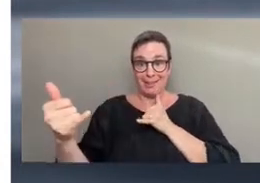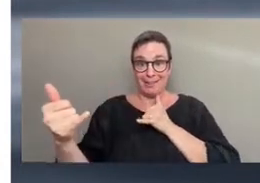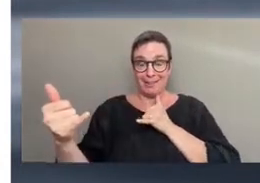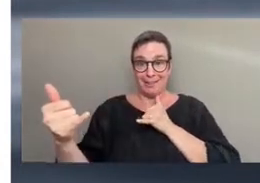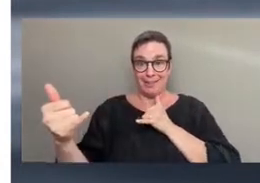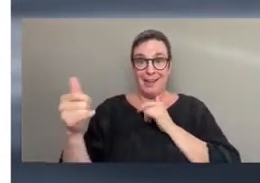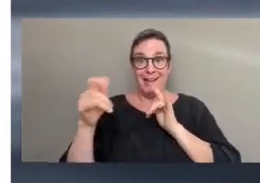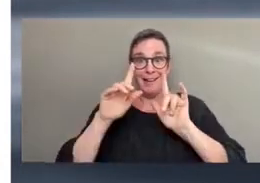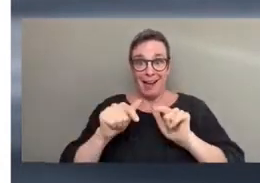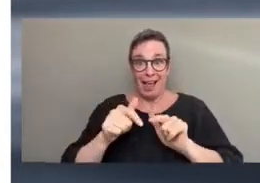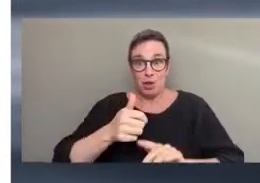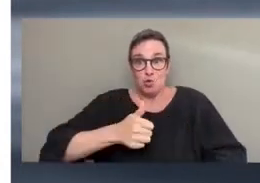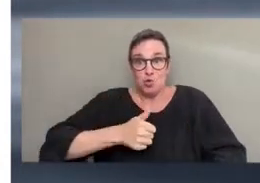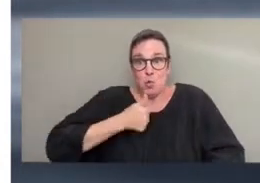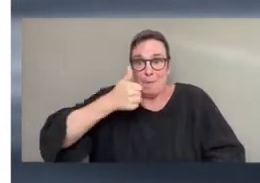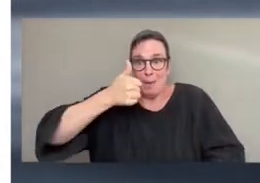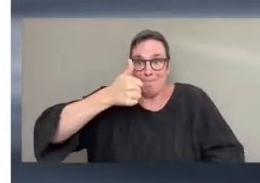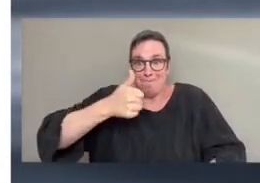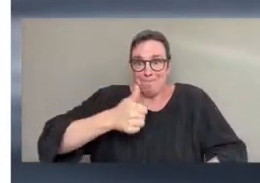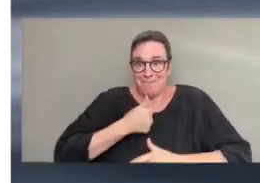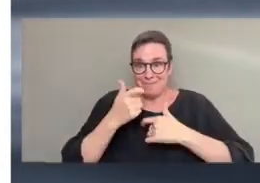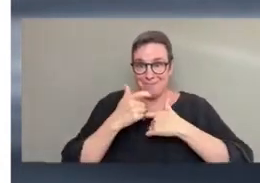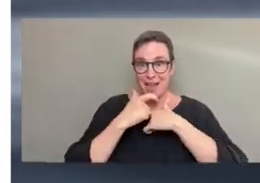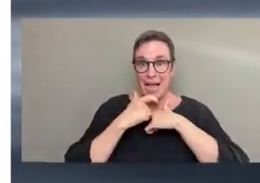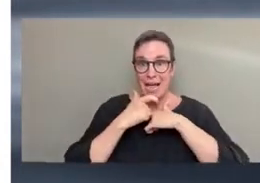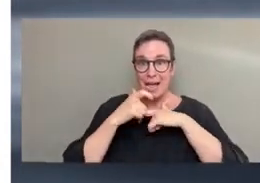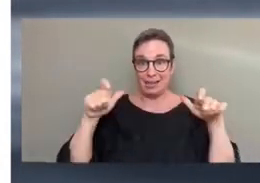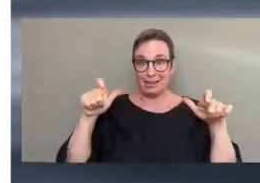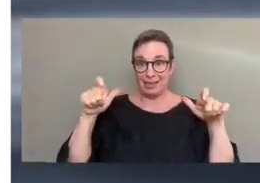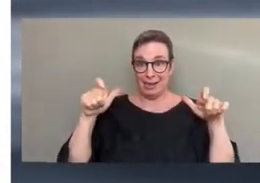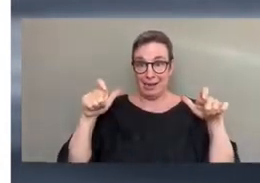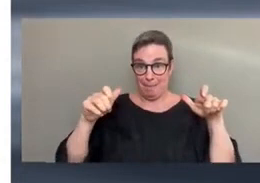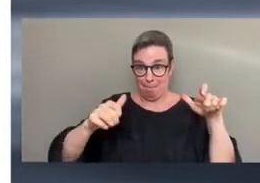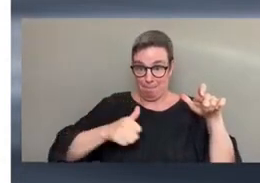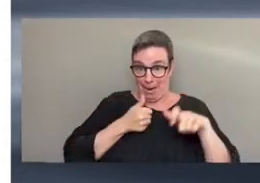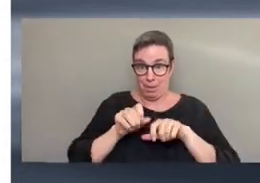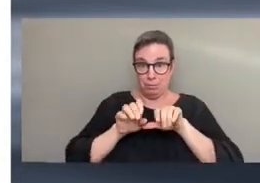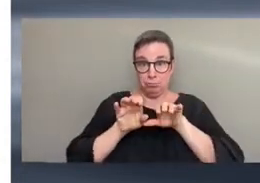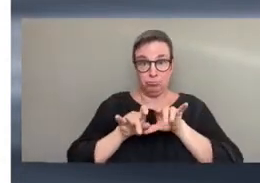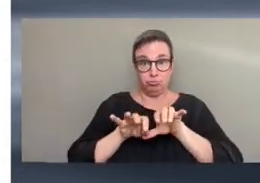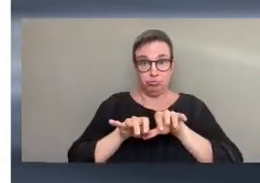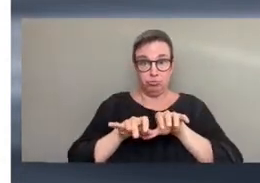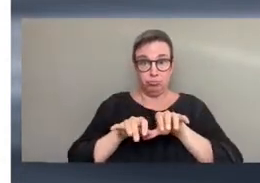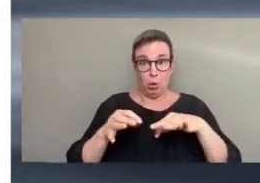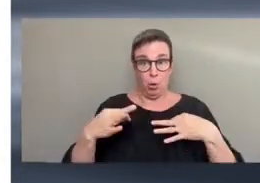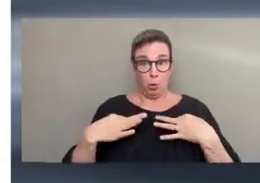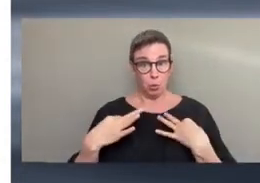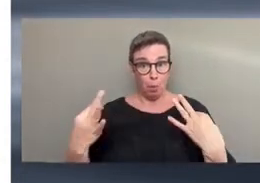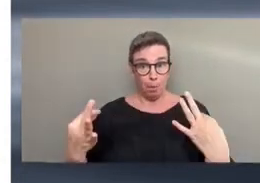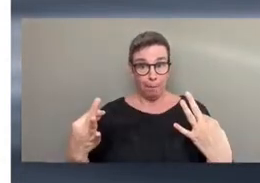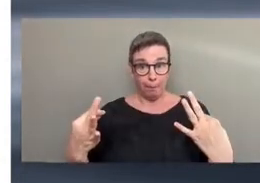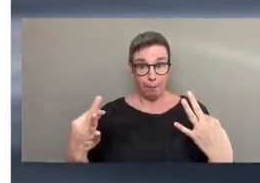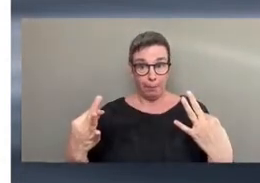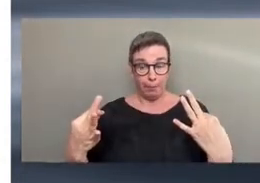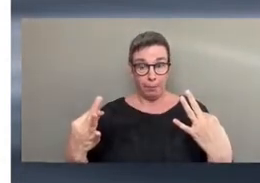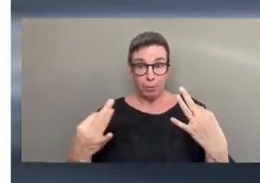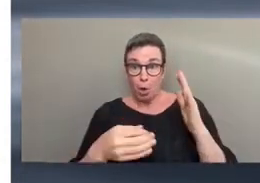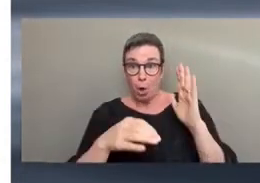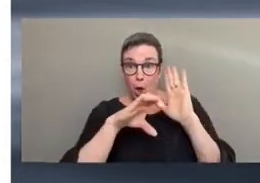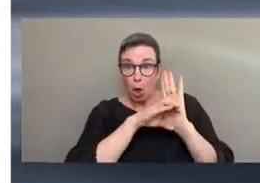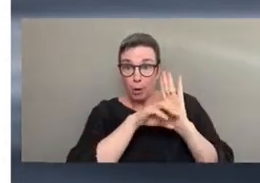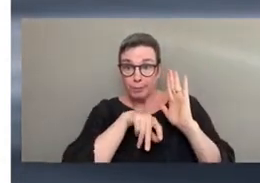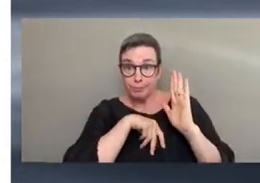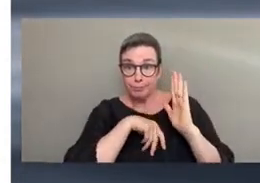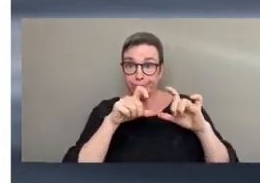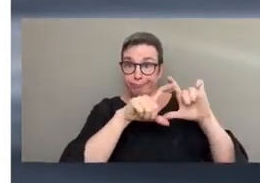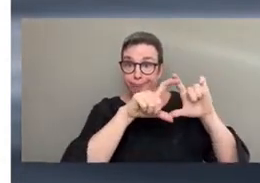une accessibilité pour pouvoir rentrer de façon autonome mes codes qui seront